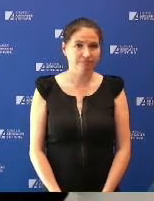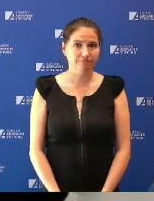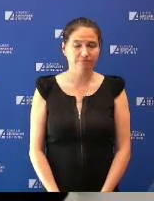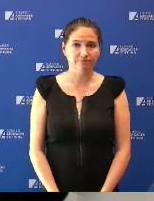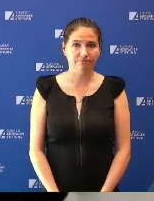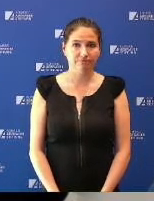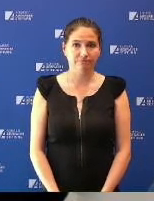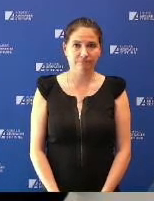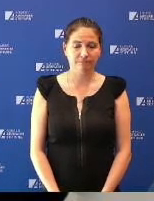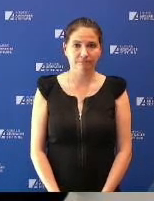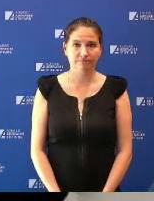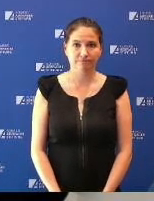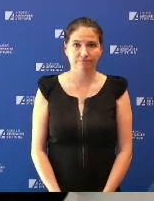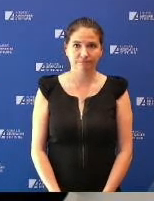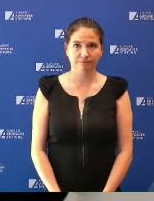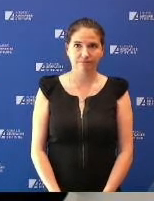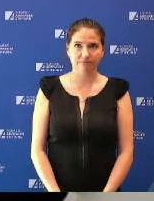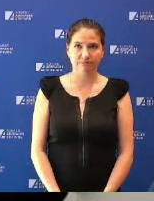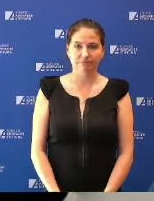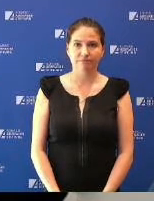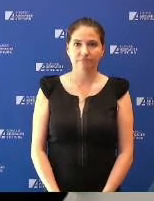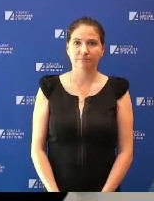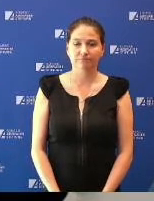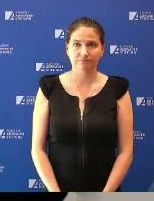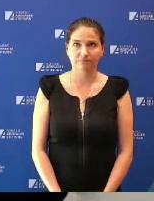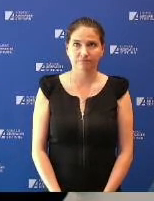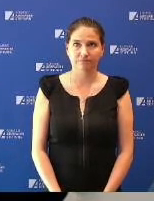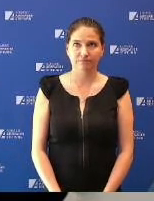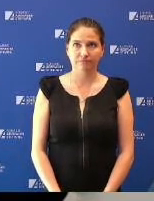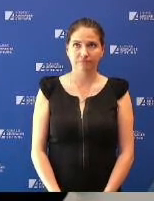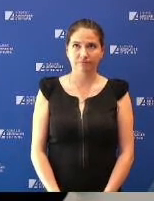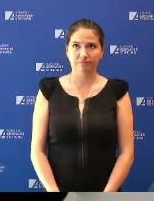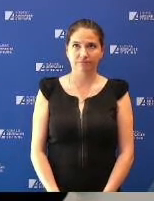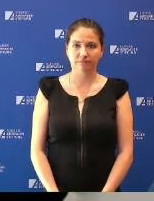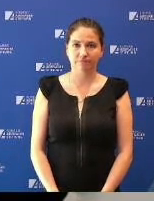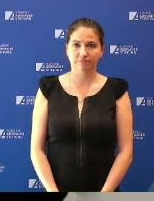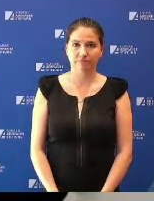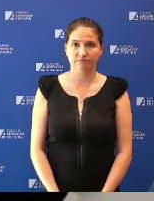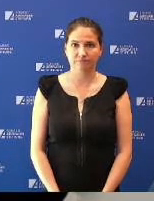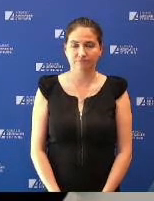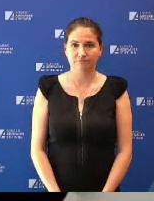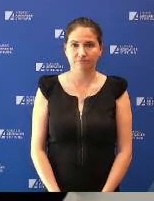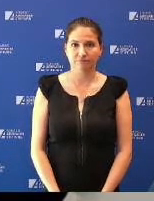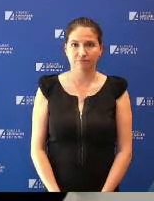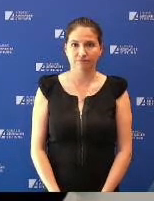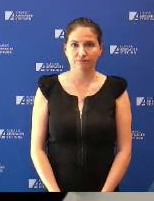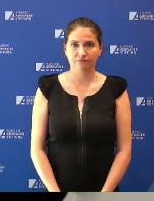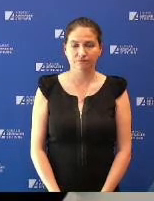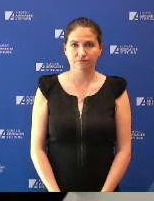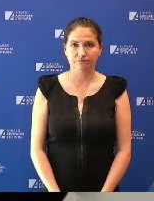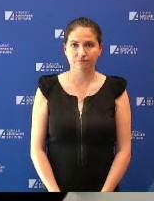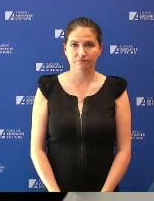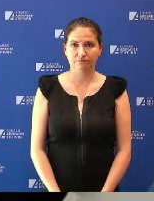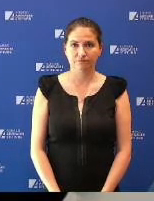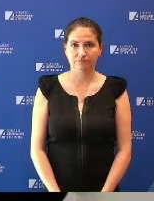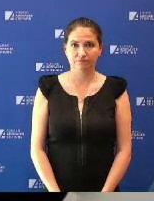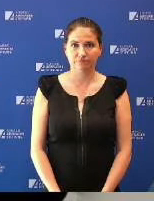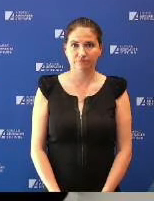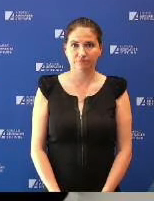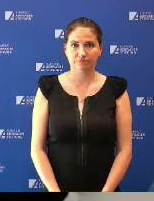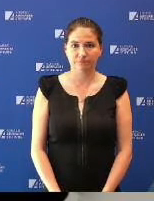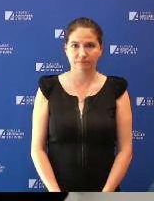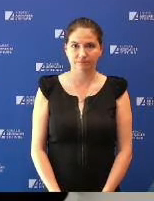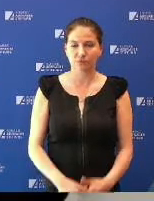von Technologie. Das Programm wird von der Land Transport Authority